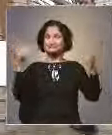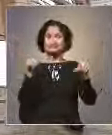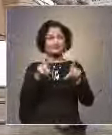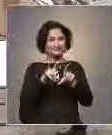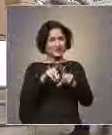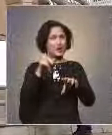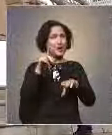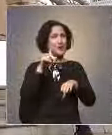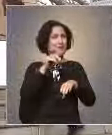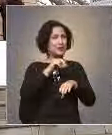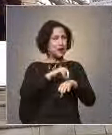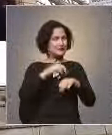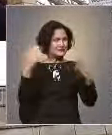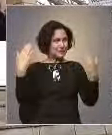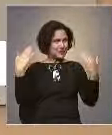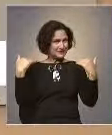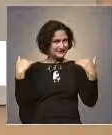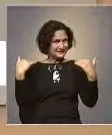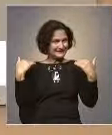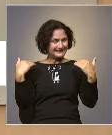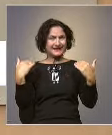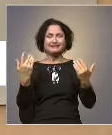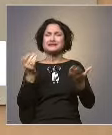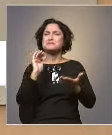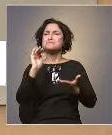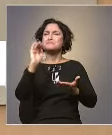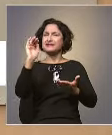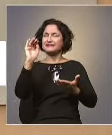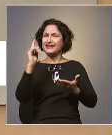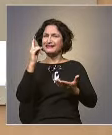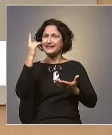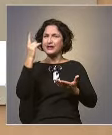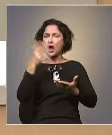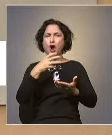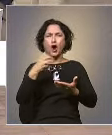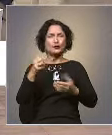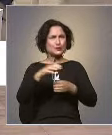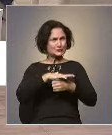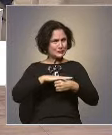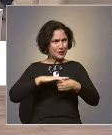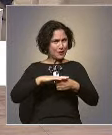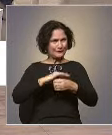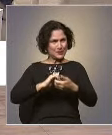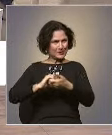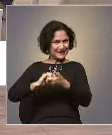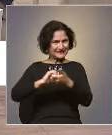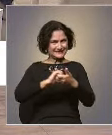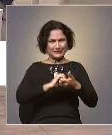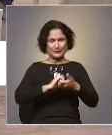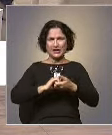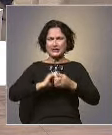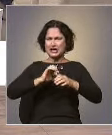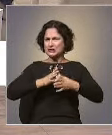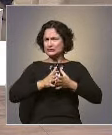и Пловдивския университет да бъде един от основните организатори на, надявам се,